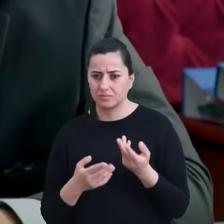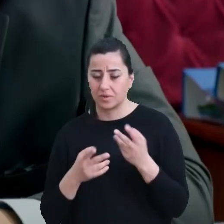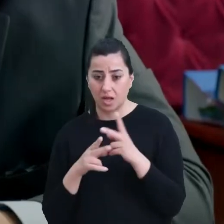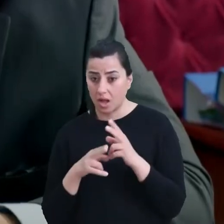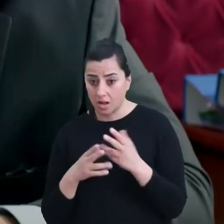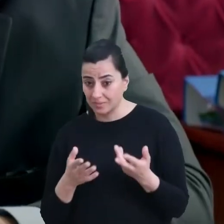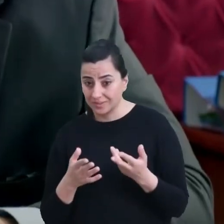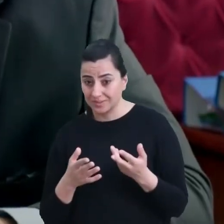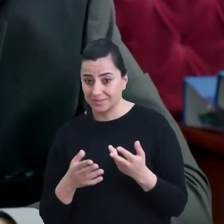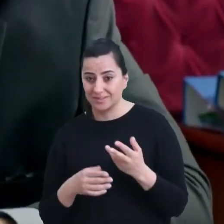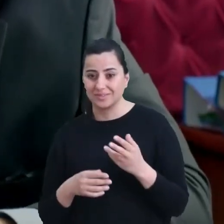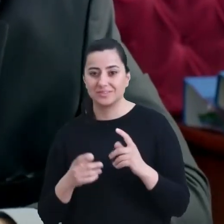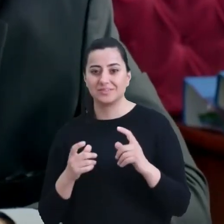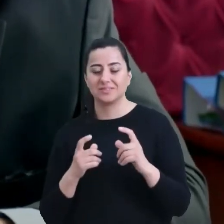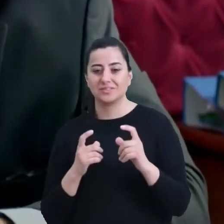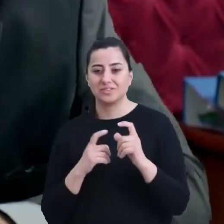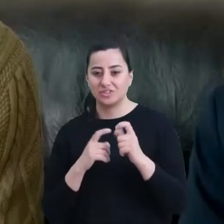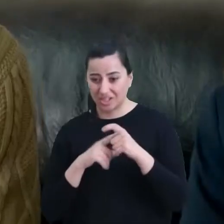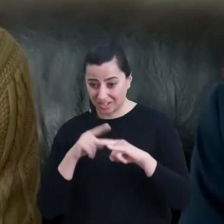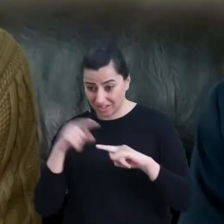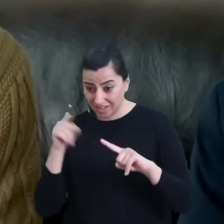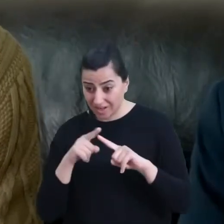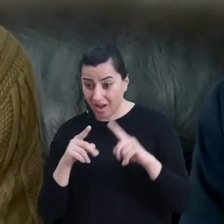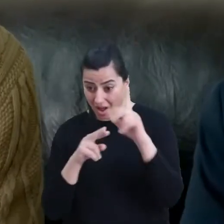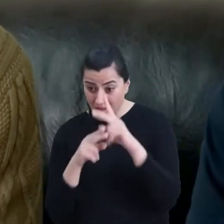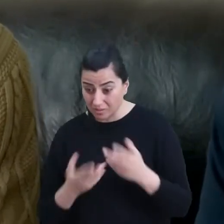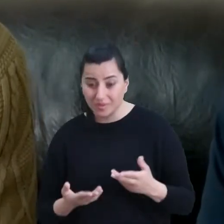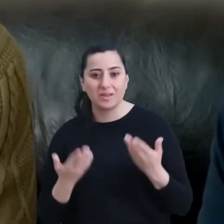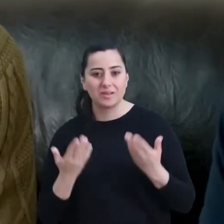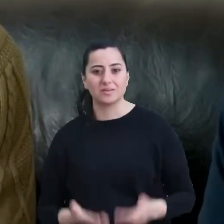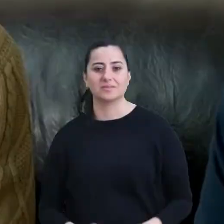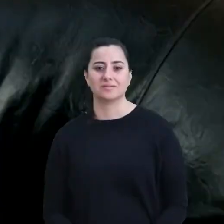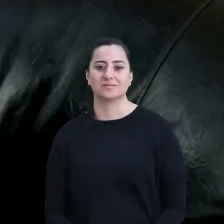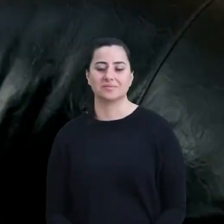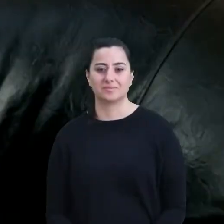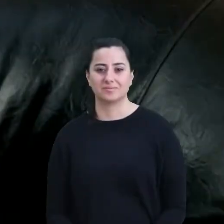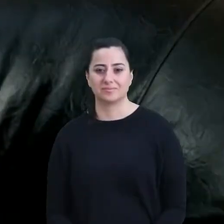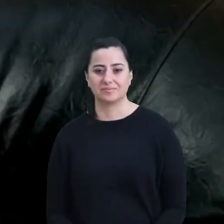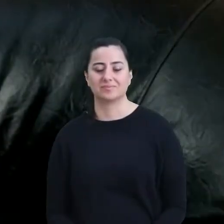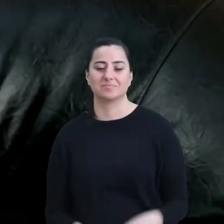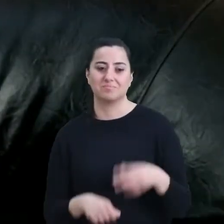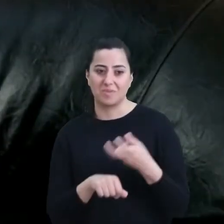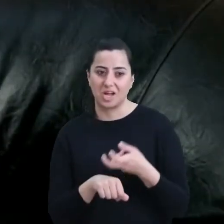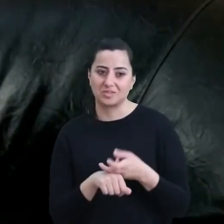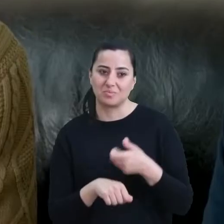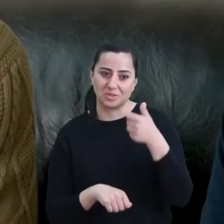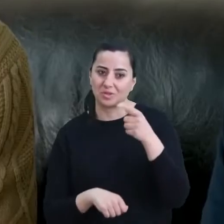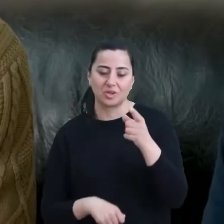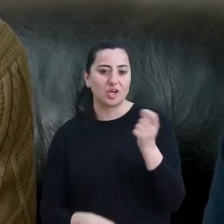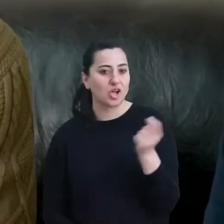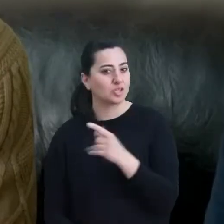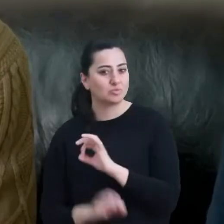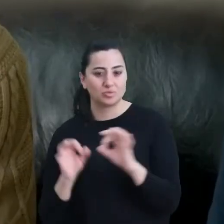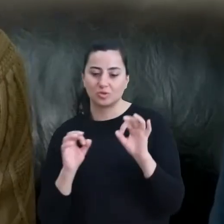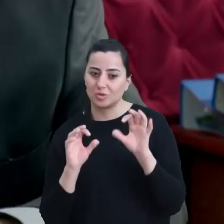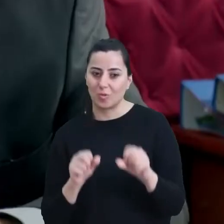mi bu? Şehidin hayaleti var değil mi oyunda? Yani maşallah başkanım, sizin de gözünüzden